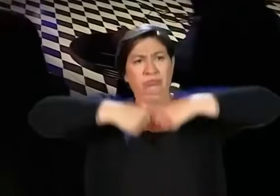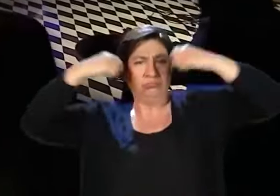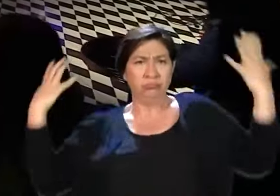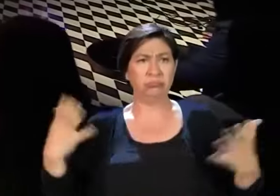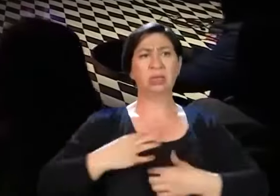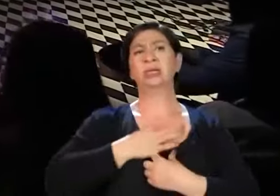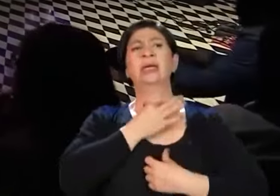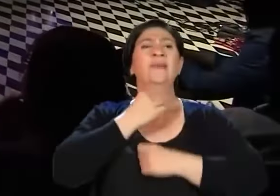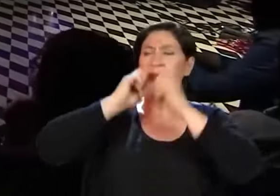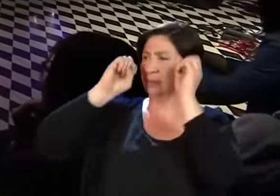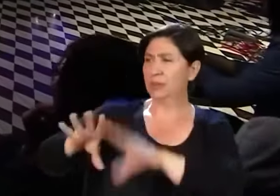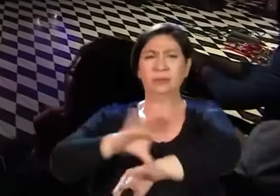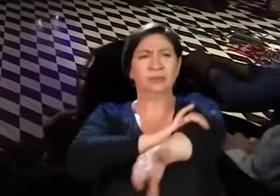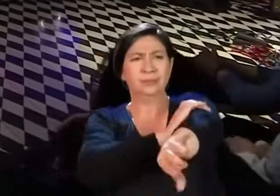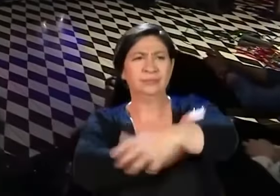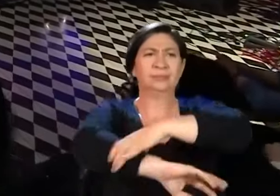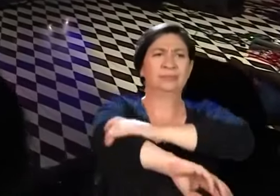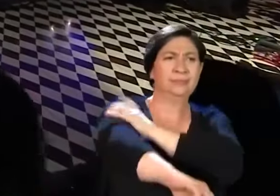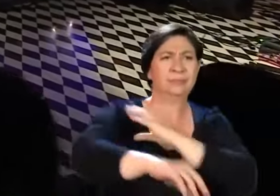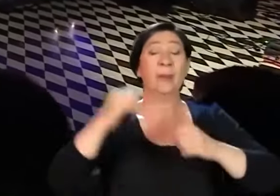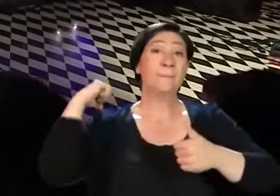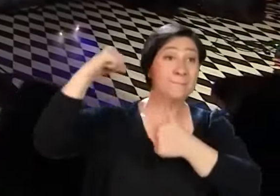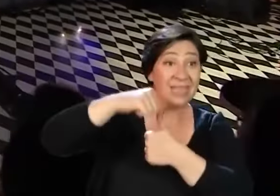attınız, kolları sıvadınız.